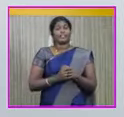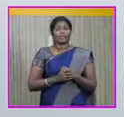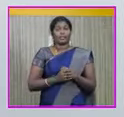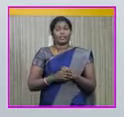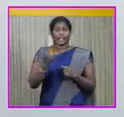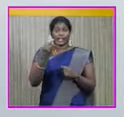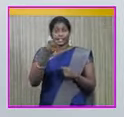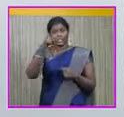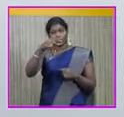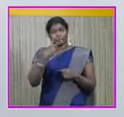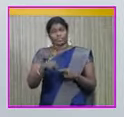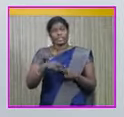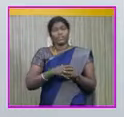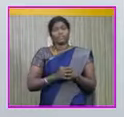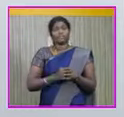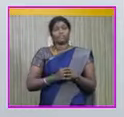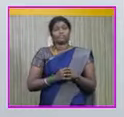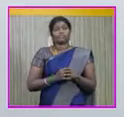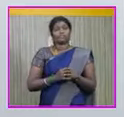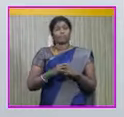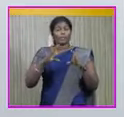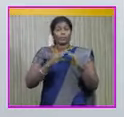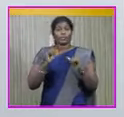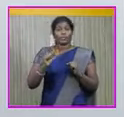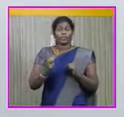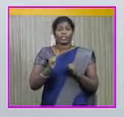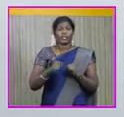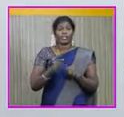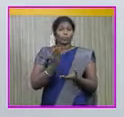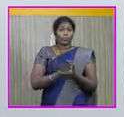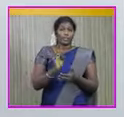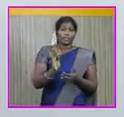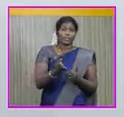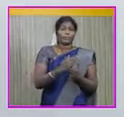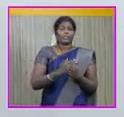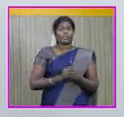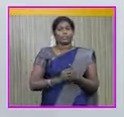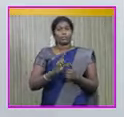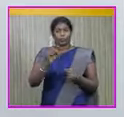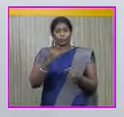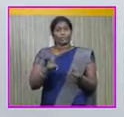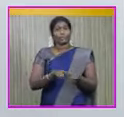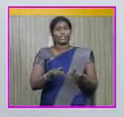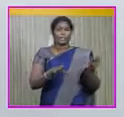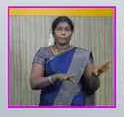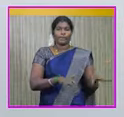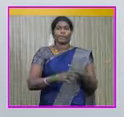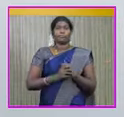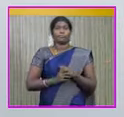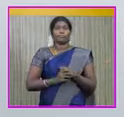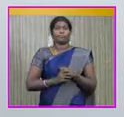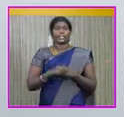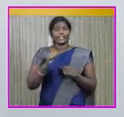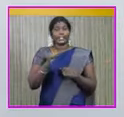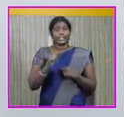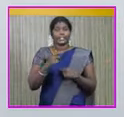கொடுத்துருக்காங்க. அப்போ வடிவொத்த முக்கோணங்கள்லாம் என்ன அர்த்தம்? ஒத்த பக்கங்கள் சம விகிதத்தில் அமையும். எதெல்லாம் அங்கே ஒத்த பக்கங்கள்